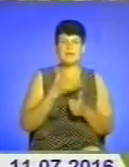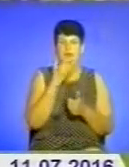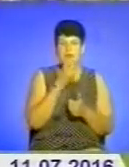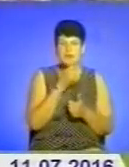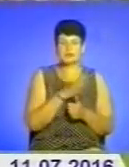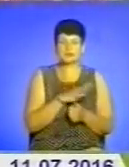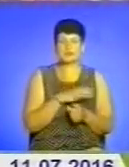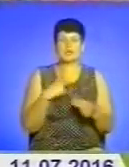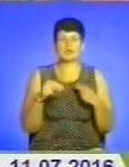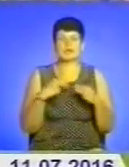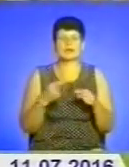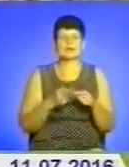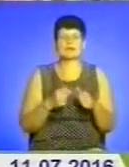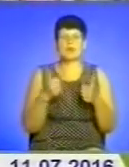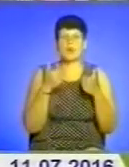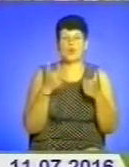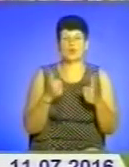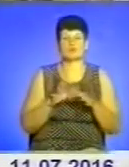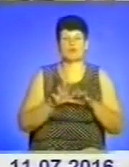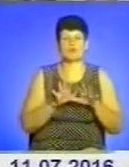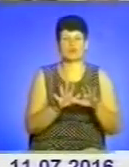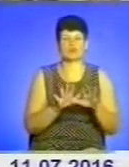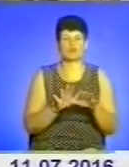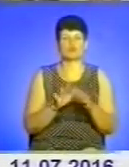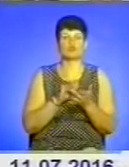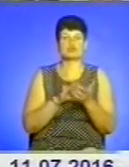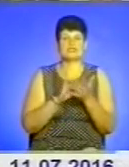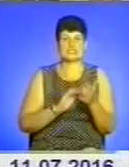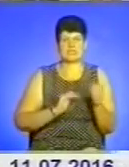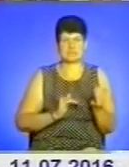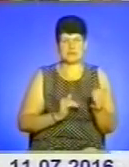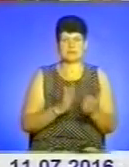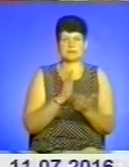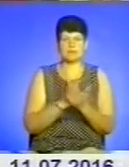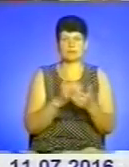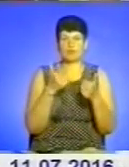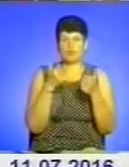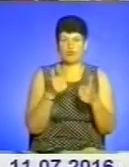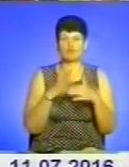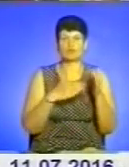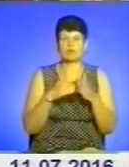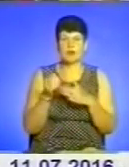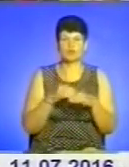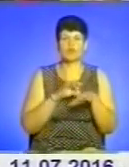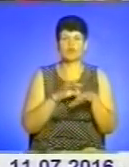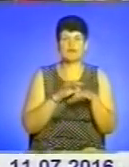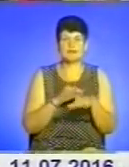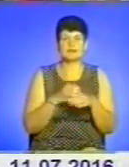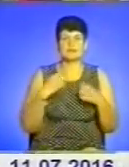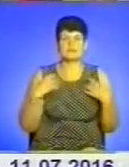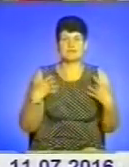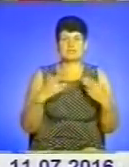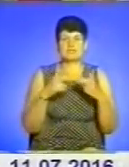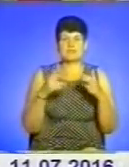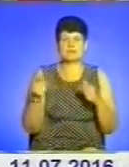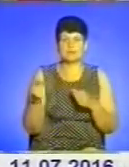торги. А це добрий поштовх у туристичному бізнесі. Маємо вже добру практику проведення свят замків на Тернопіллі.